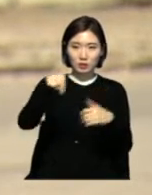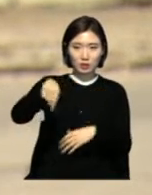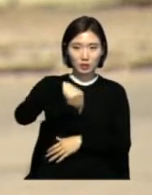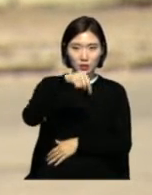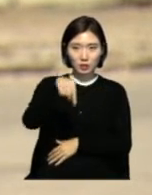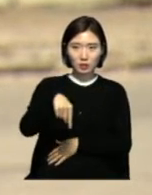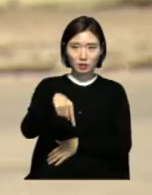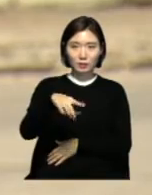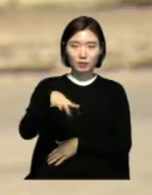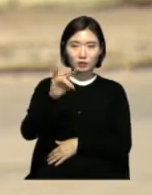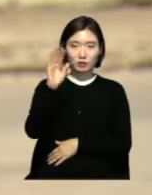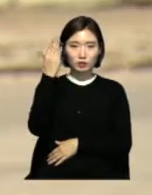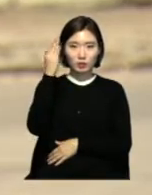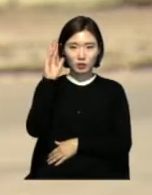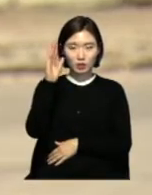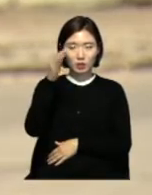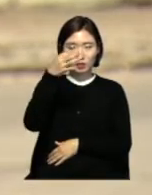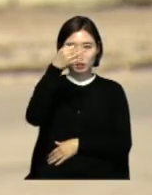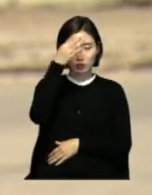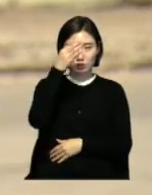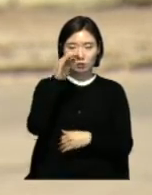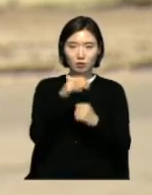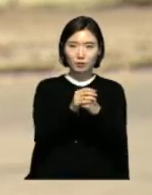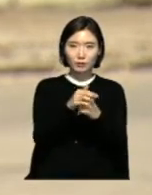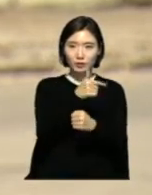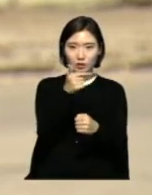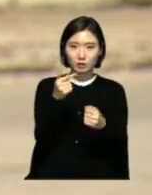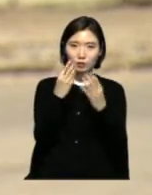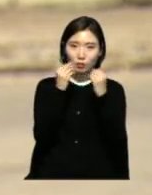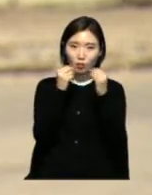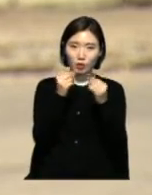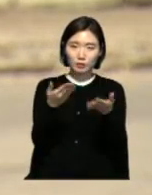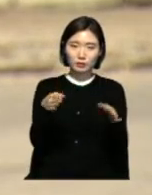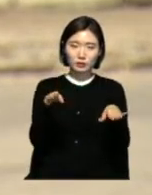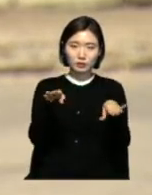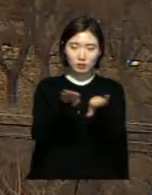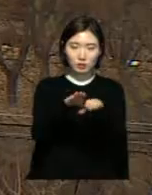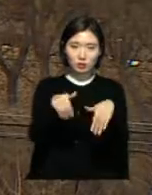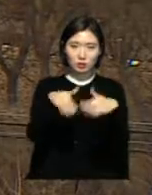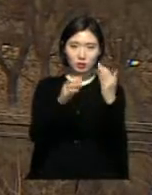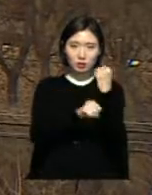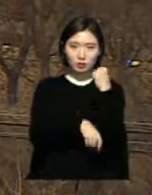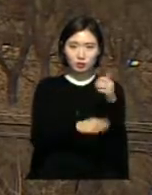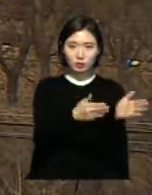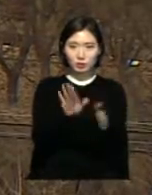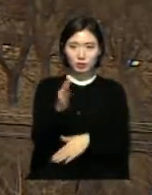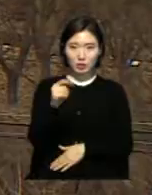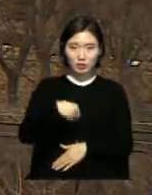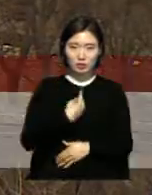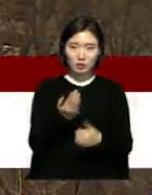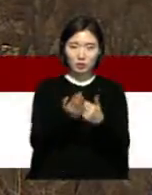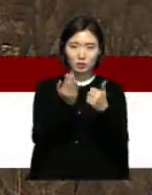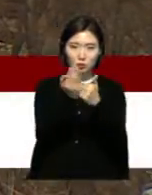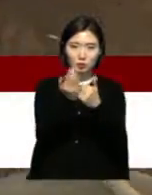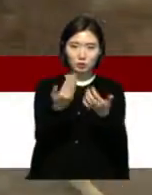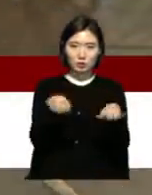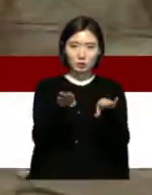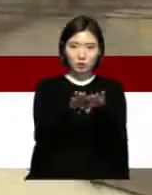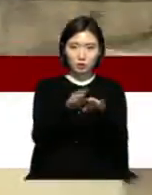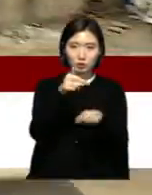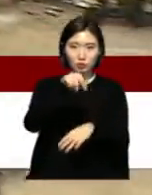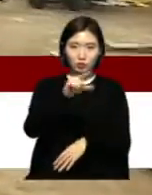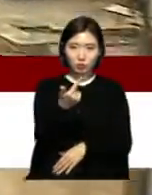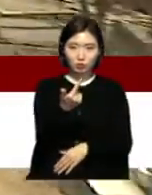우수한 첨단 벤처 기업과 대형 복합 모리 들어서는 토대가 마련되었습니다 자족 시설 용지는 중 주거지역으로